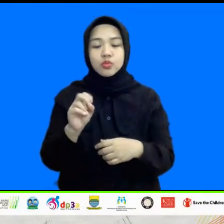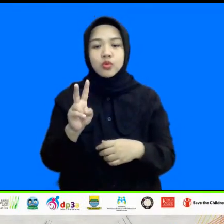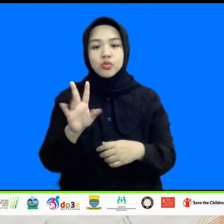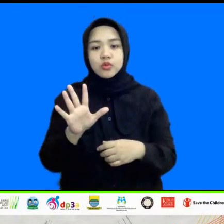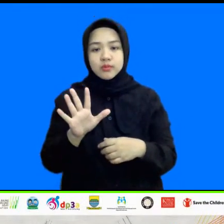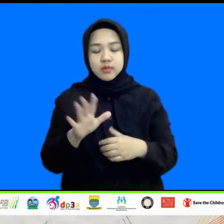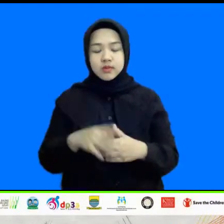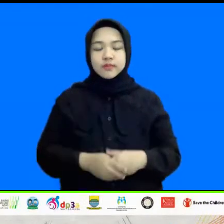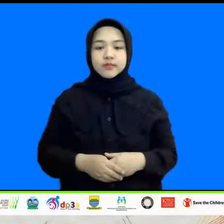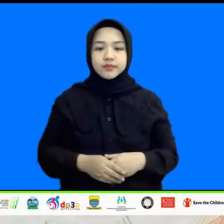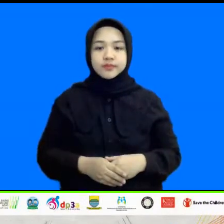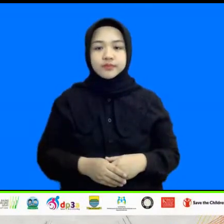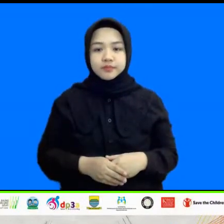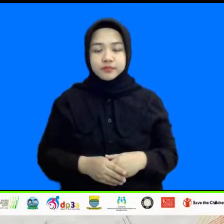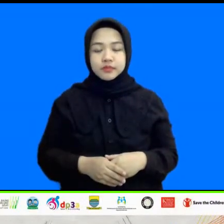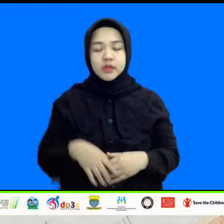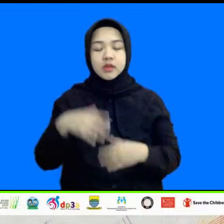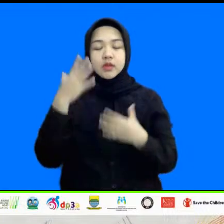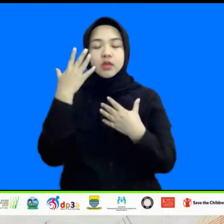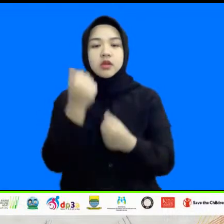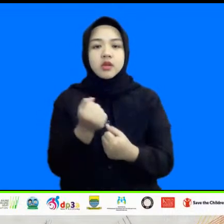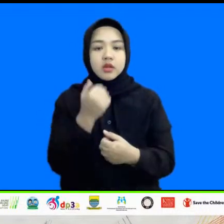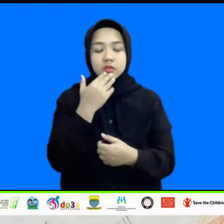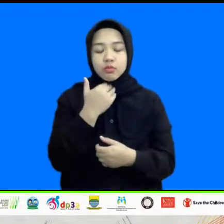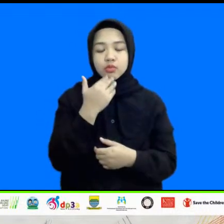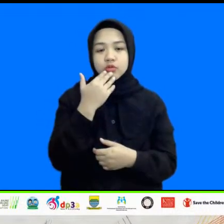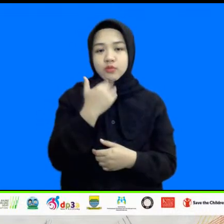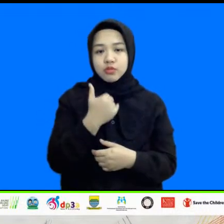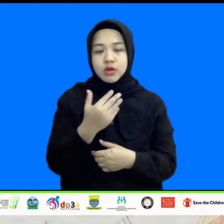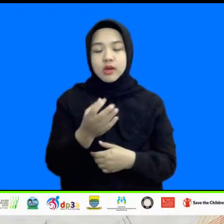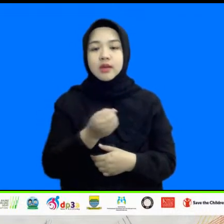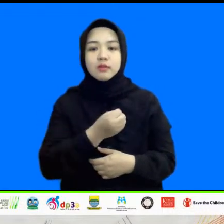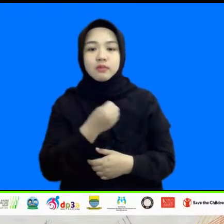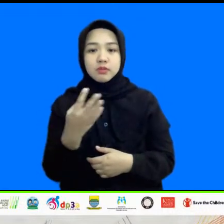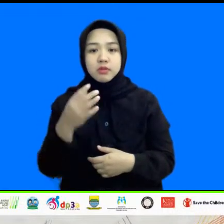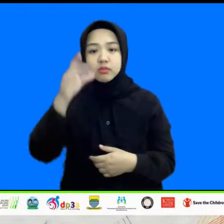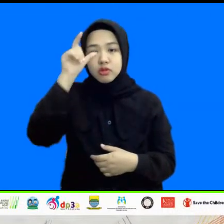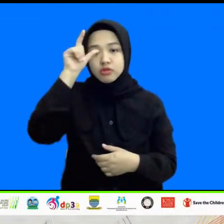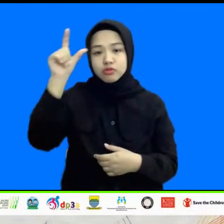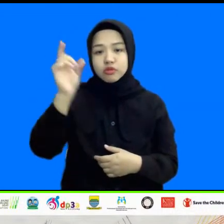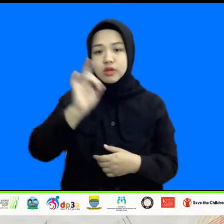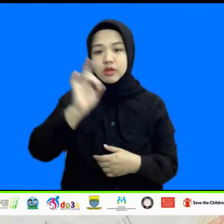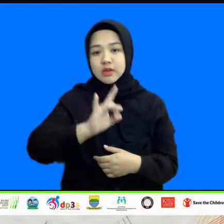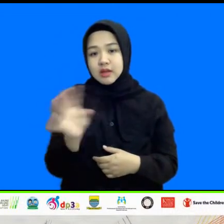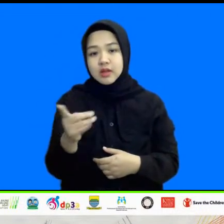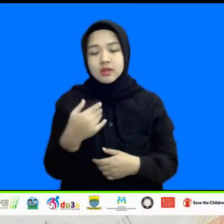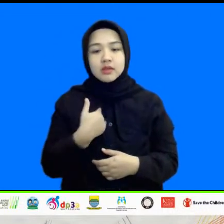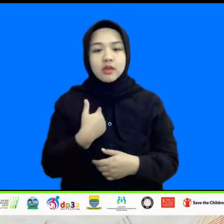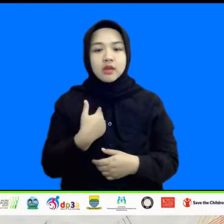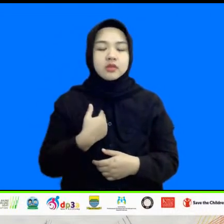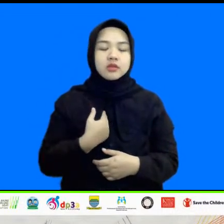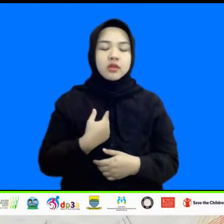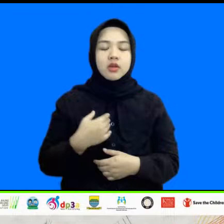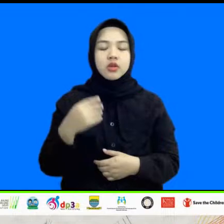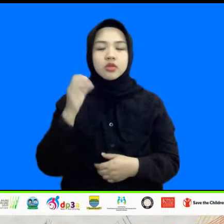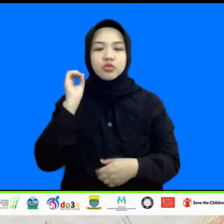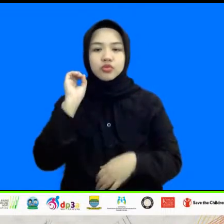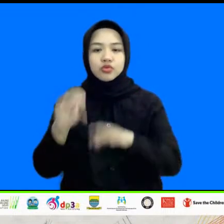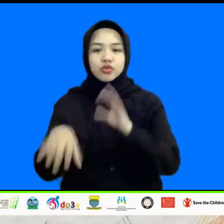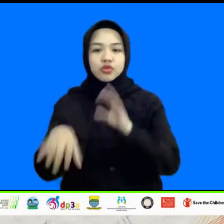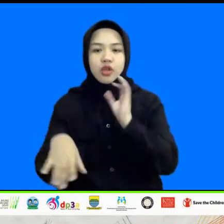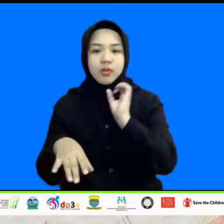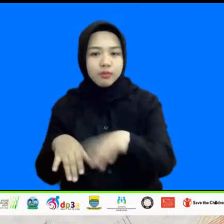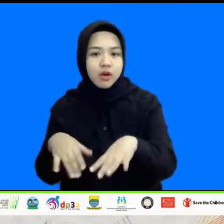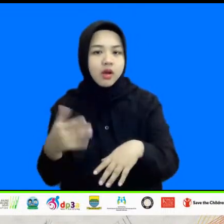2025 mungkin ya. Ya harapan kami mudah-mudahan dari beberapa usulan yang lainnya kan ada urusan sampah, ada